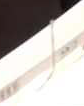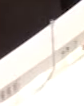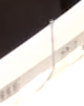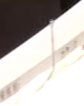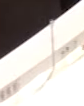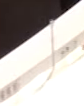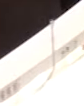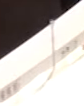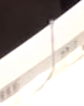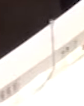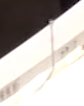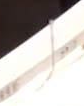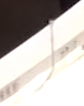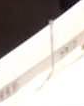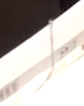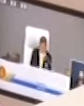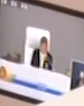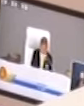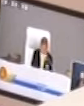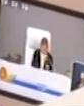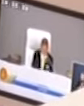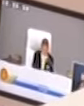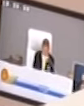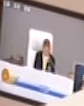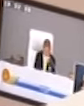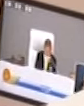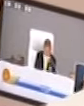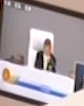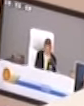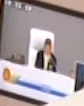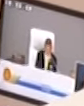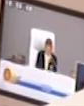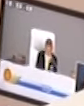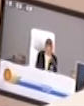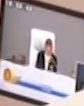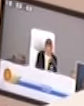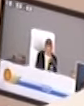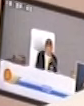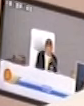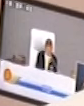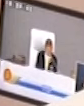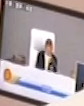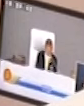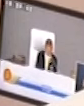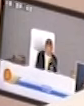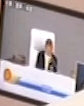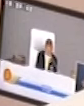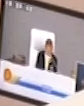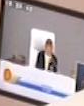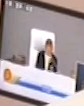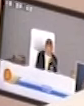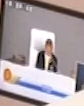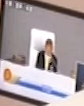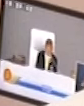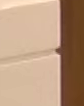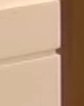กพันได้ภายในเดือนกันยายน2566สิ้นปีงบประมาณพุทธศักราช2566ดำเนิน